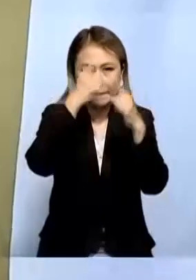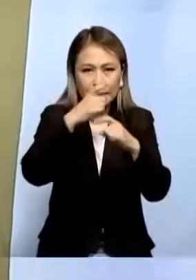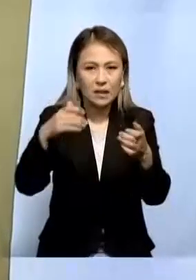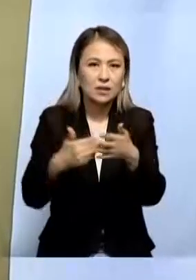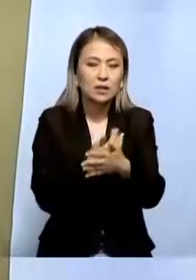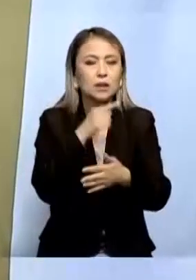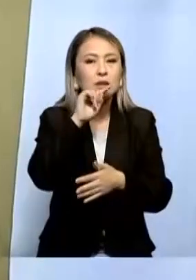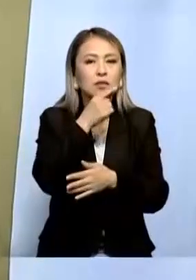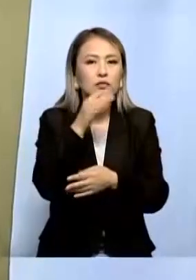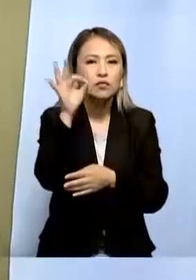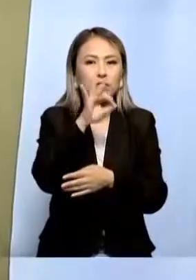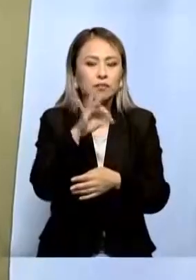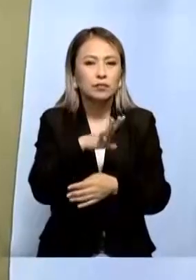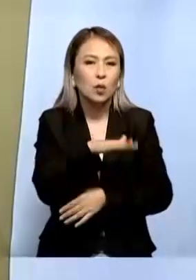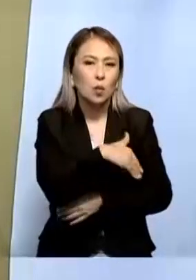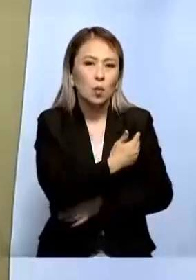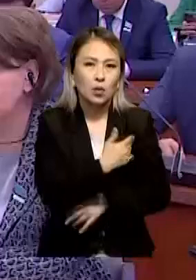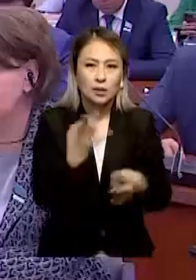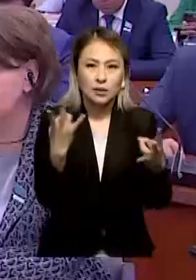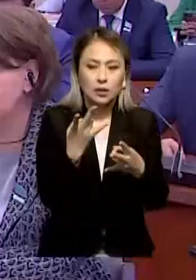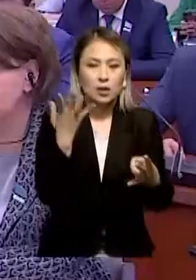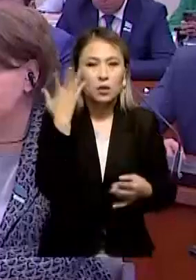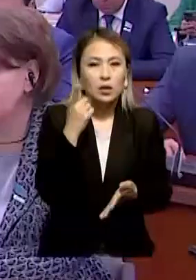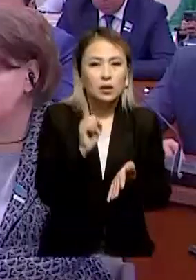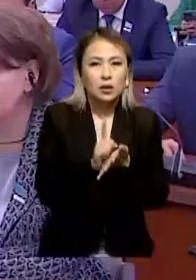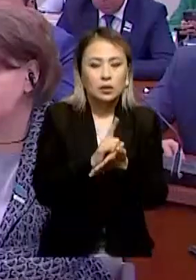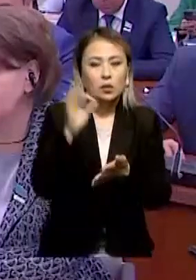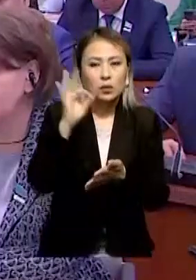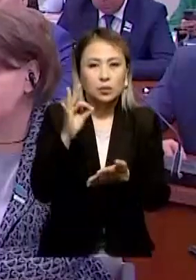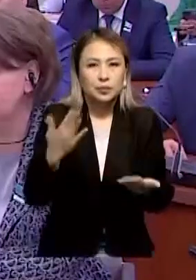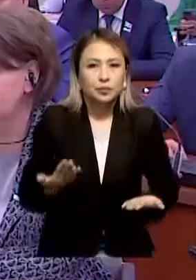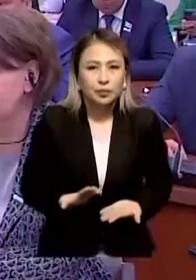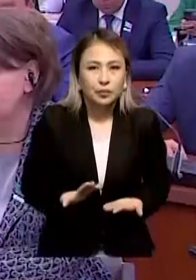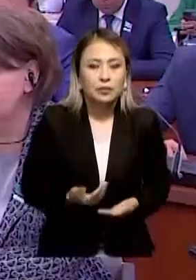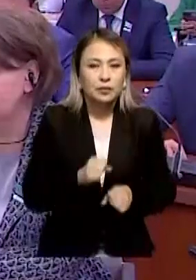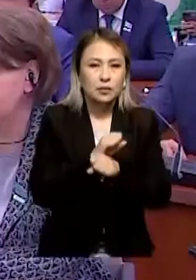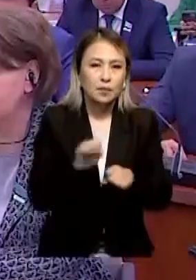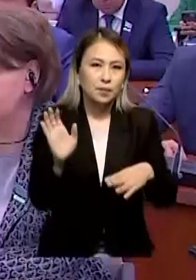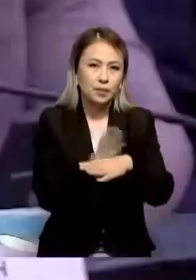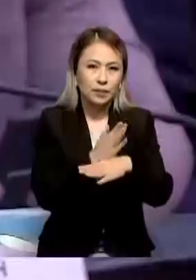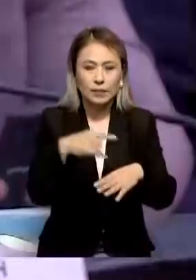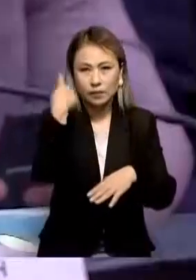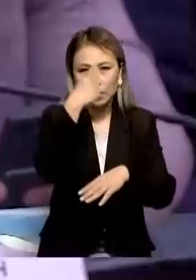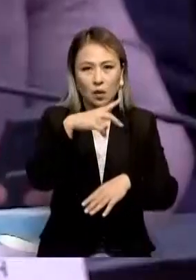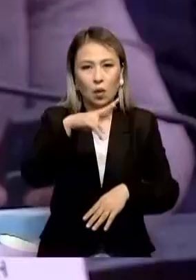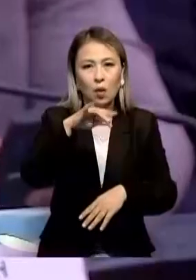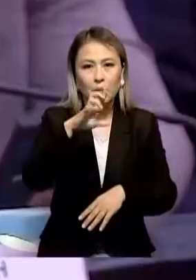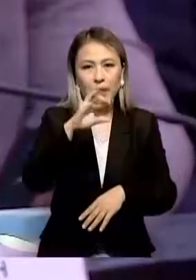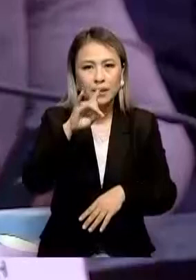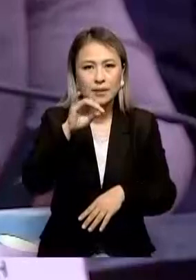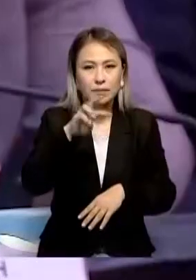жаңа экономикалық саясаттың негізін қалауға тиіс. Салық жеңілдіктері тек фискалдық мақсаттарды көздемеу және жекелеген салаларға лоббизм жасамау